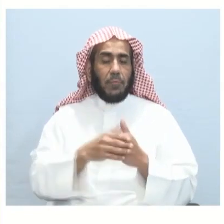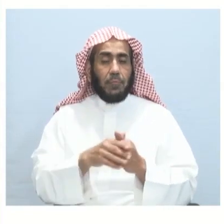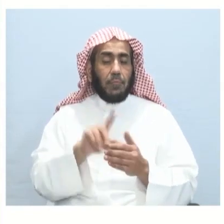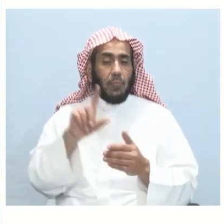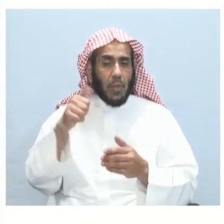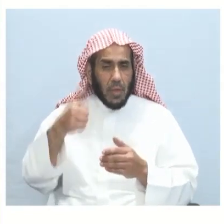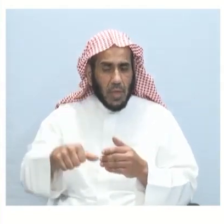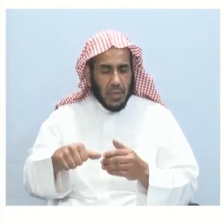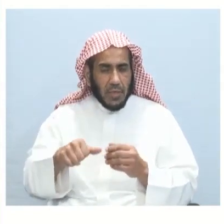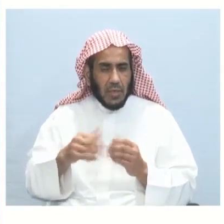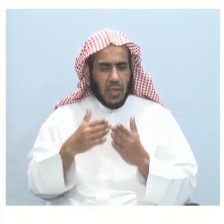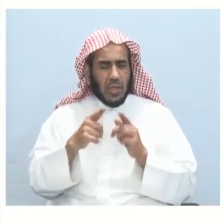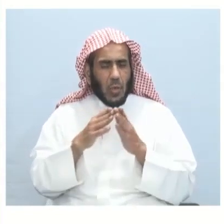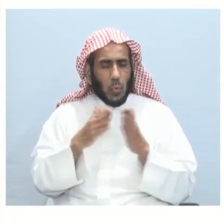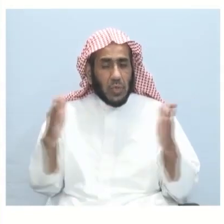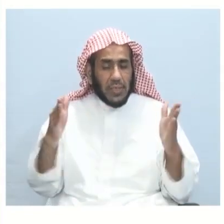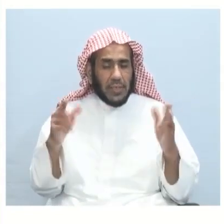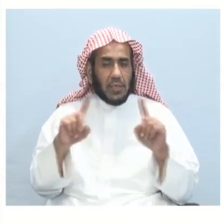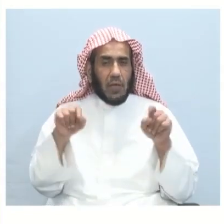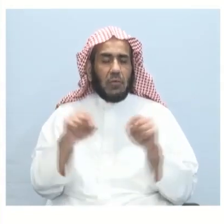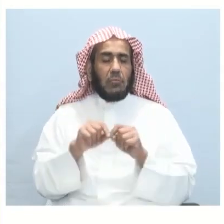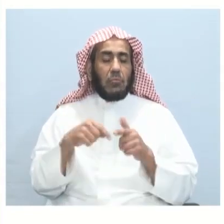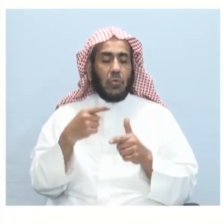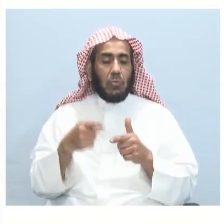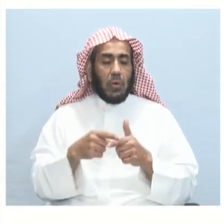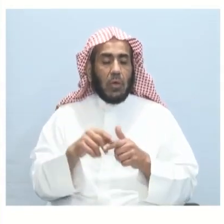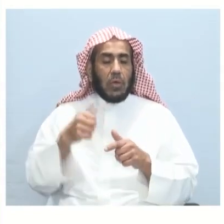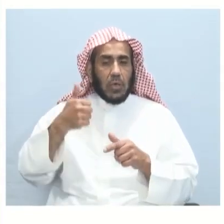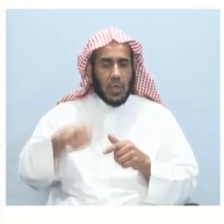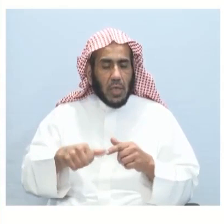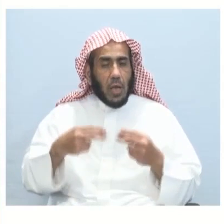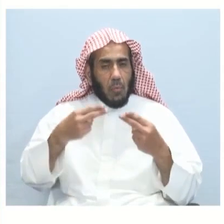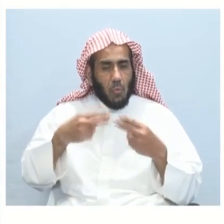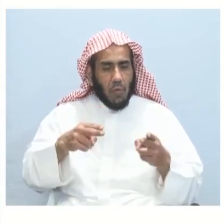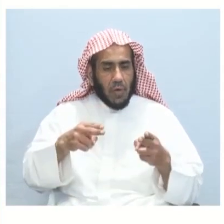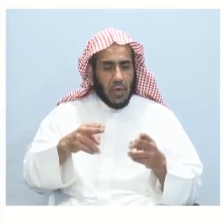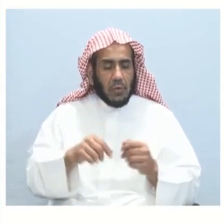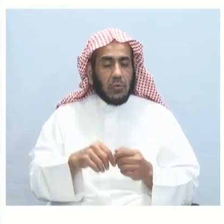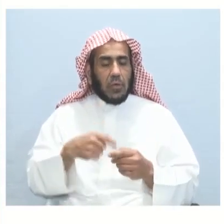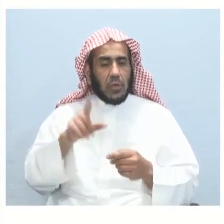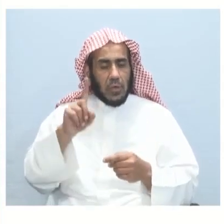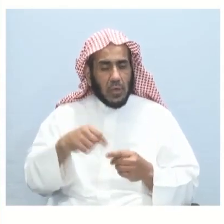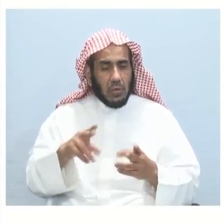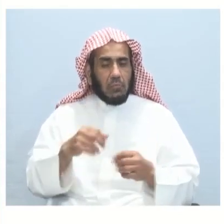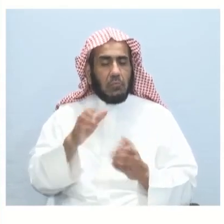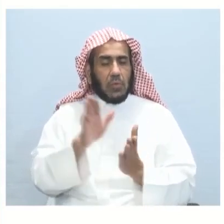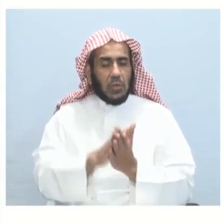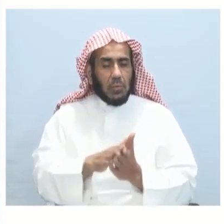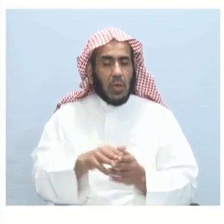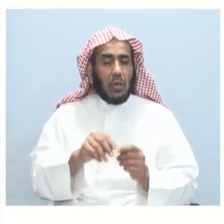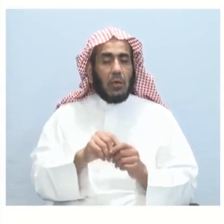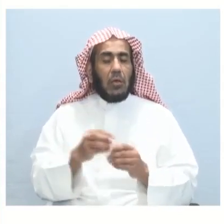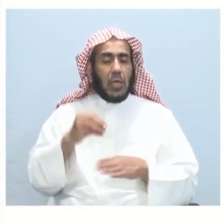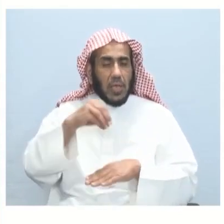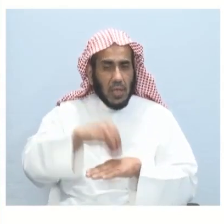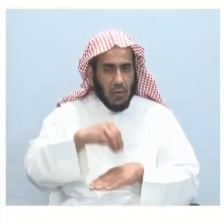نضغط على زر توسيع النافذه ثم نضغط على موافق وسيتم تطبيق المخط